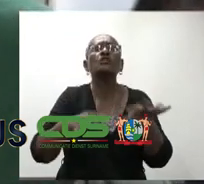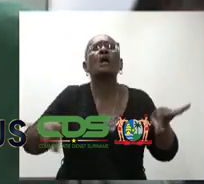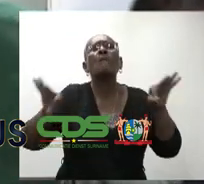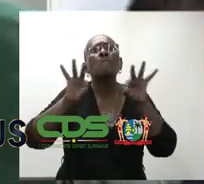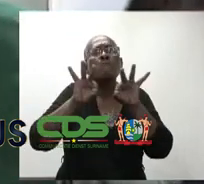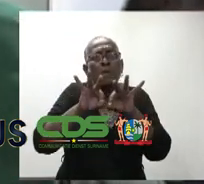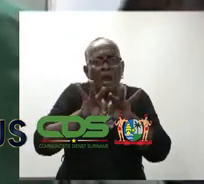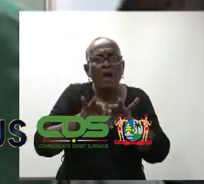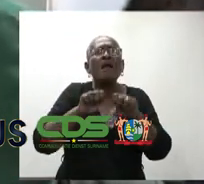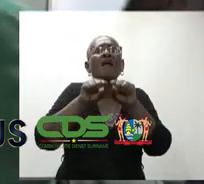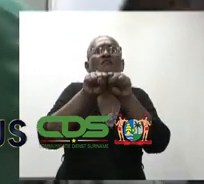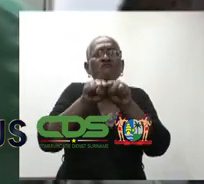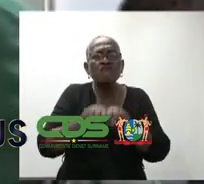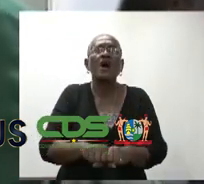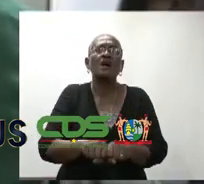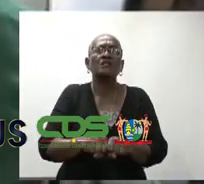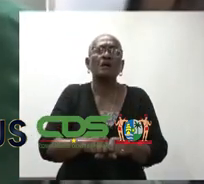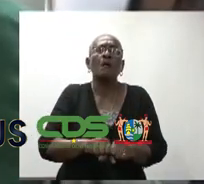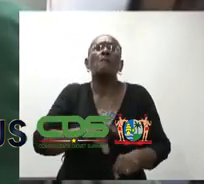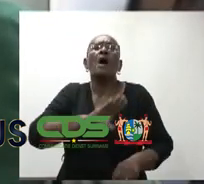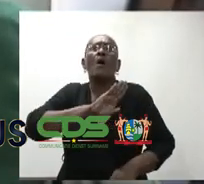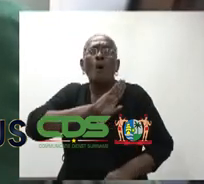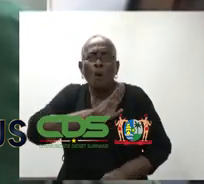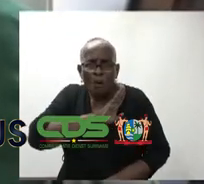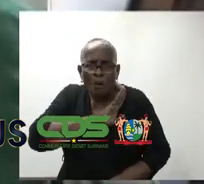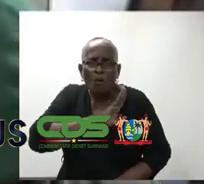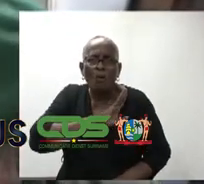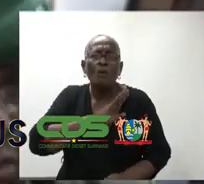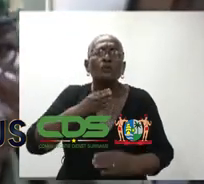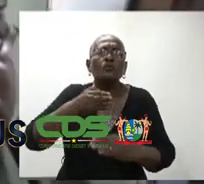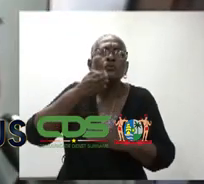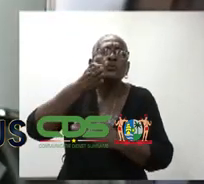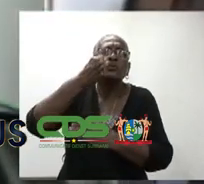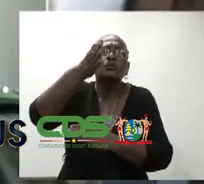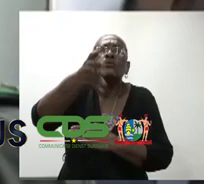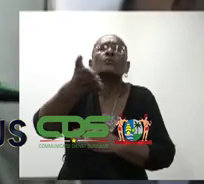vast te stellen. Maar ook waar we naartoe gaan.